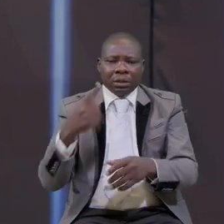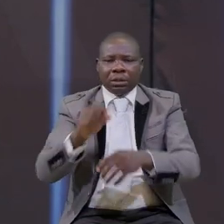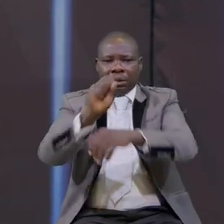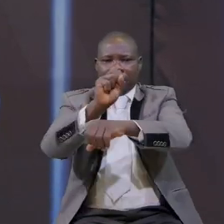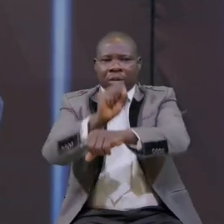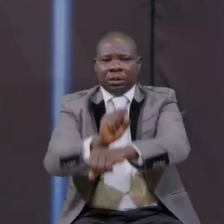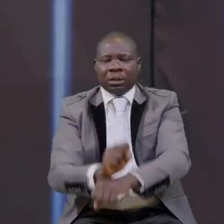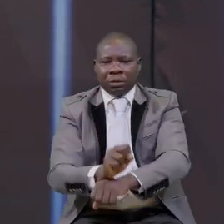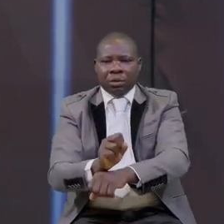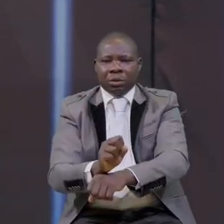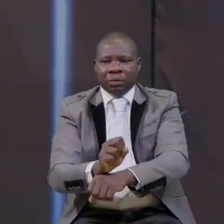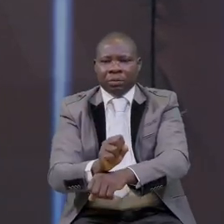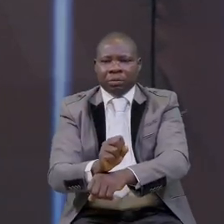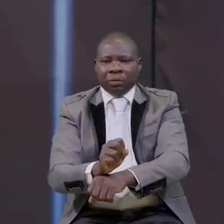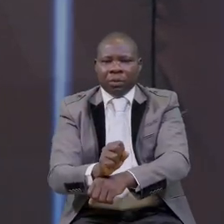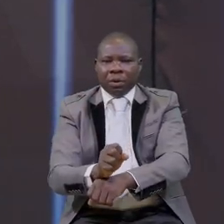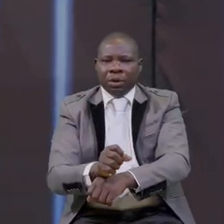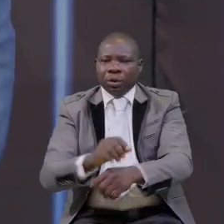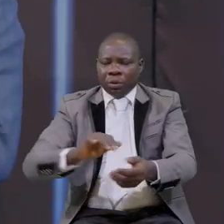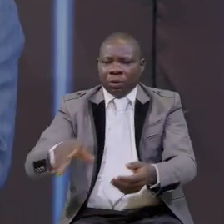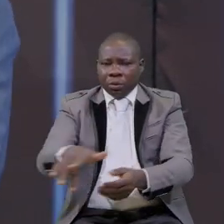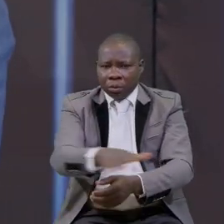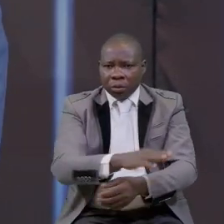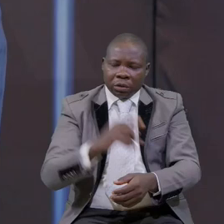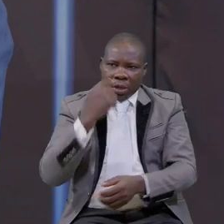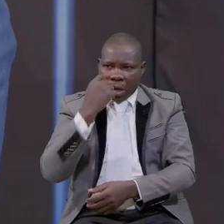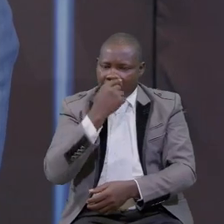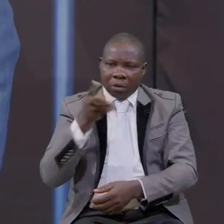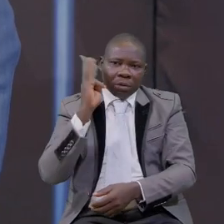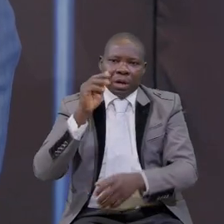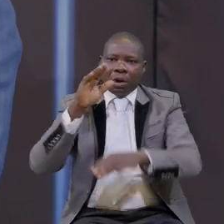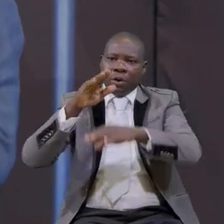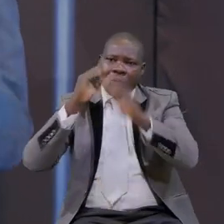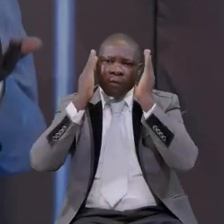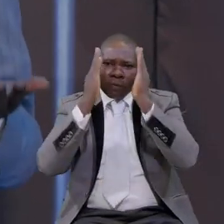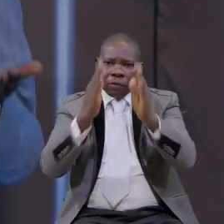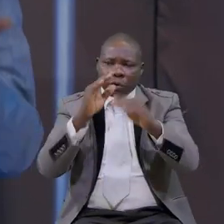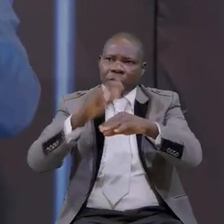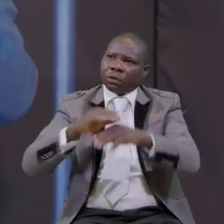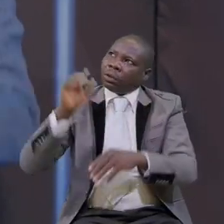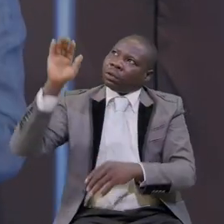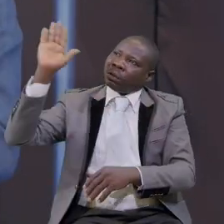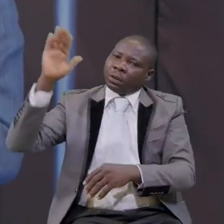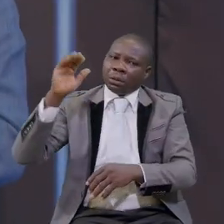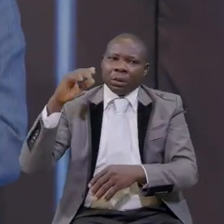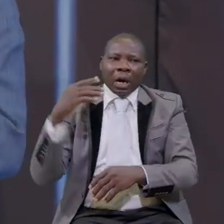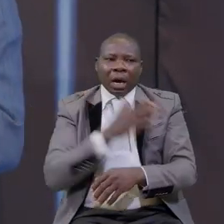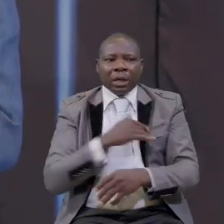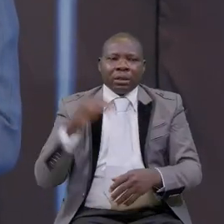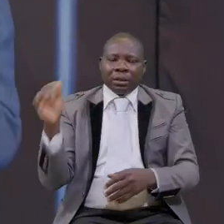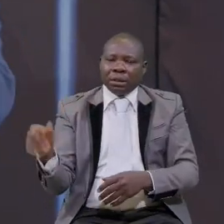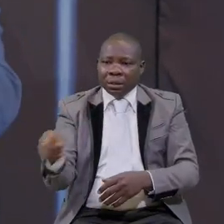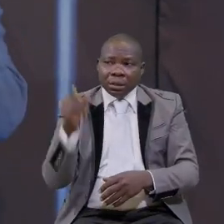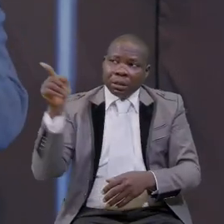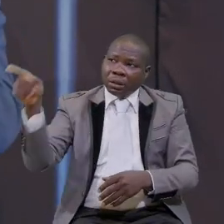Tous ceux qui se trouvaient dans la synagogue avaient les regards fixés sur lui. Verset 21. Alors il commença à